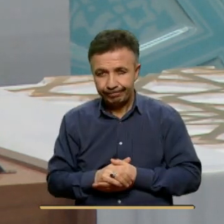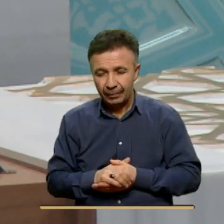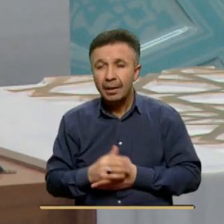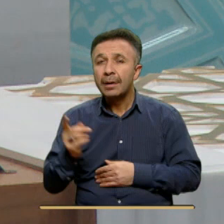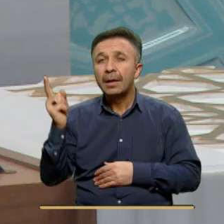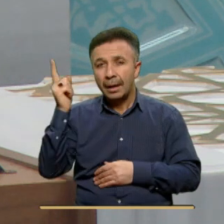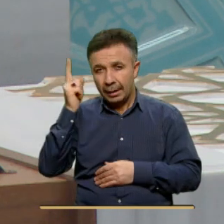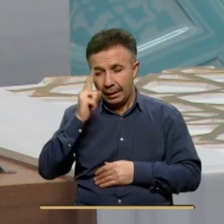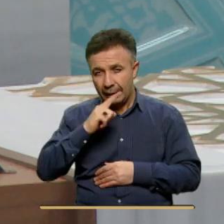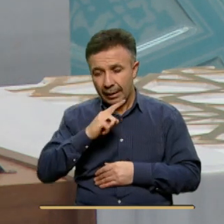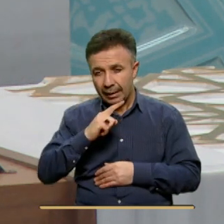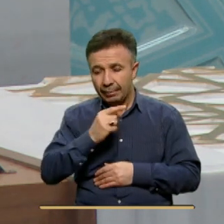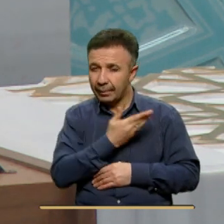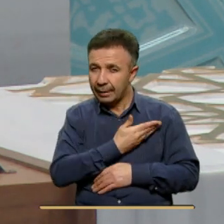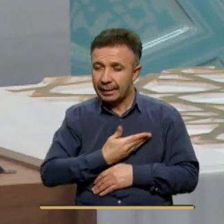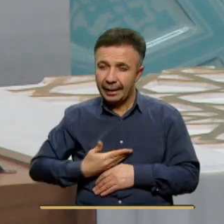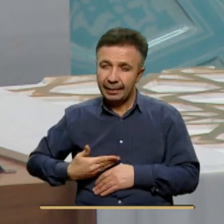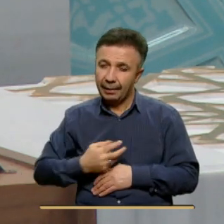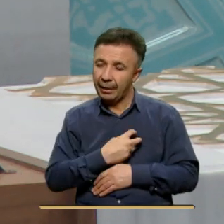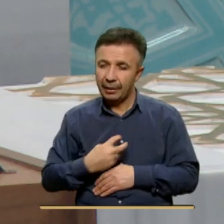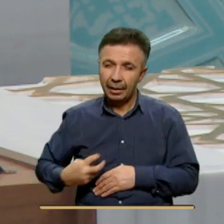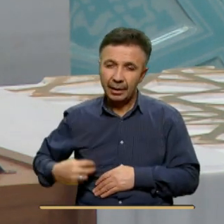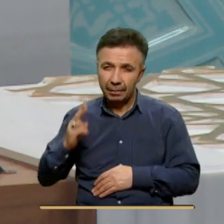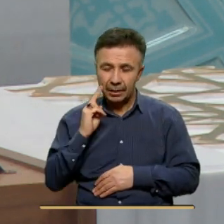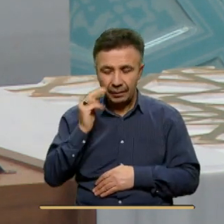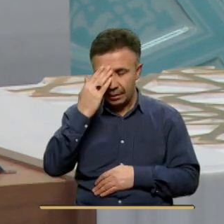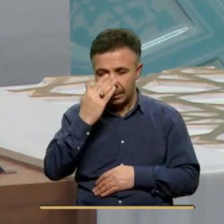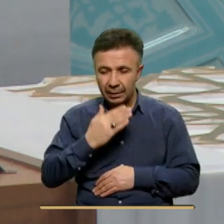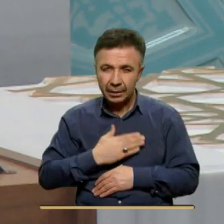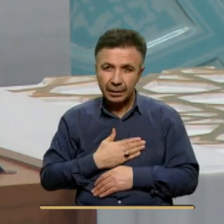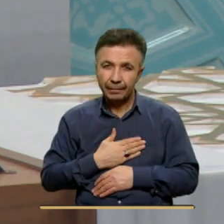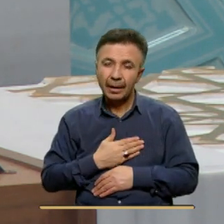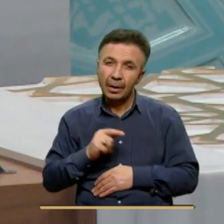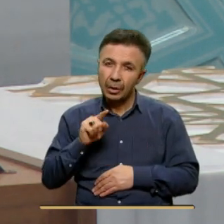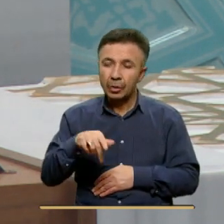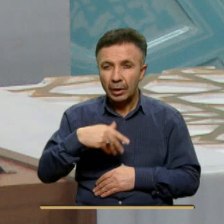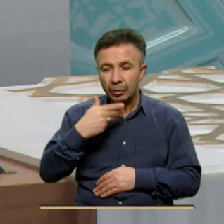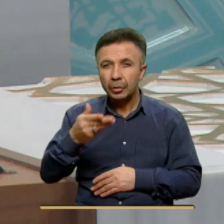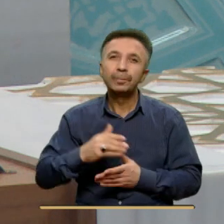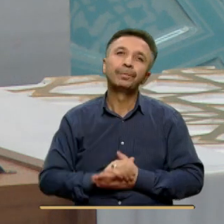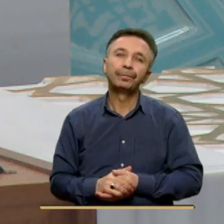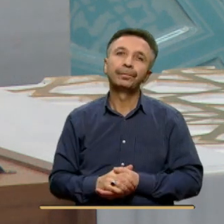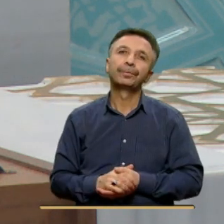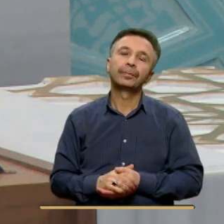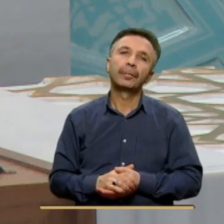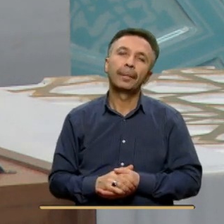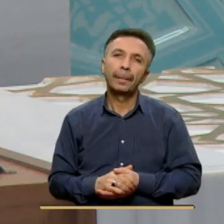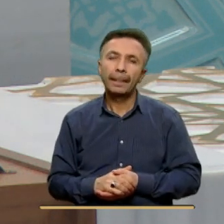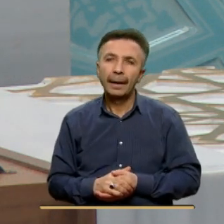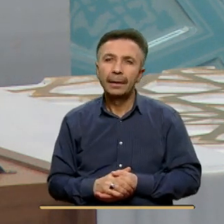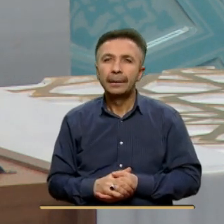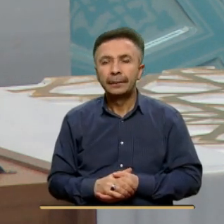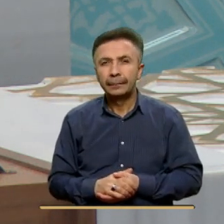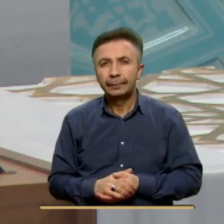Nitekim sevgili Peygamberimiz Aleyhissalatu Vesselam Efendimiz şöyle buyuruyor.